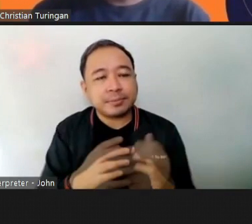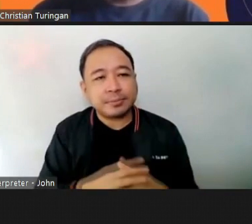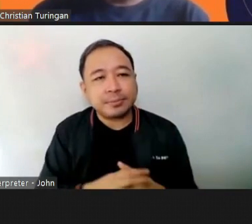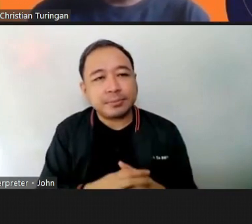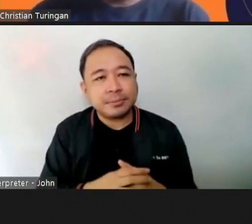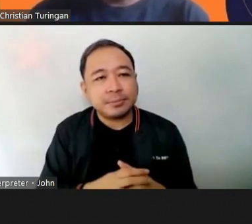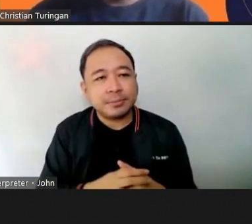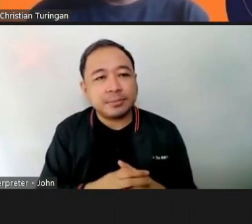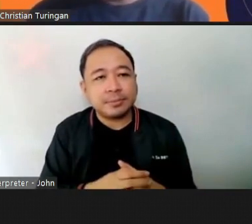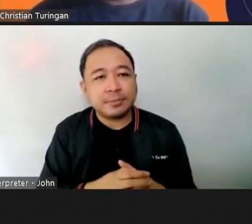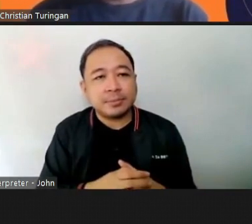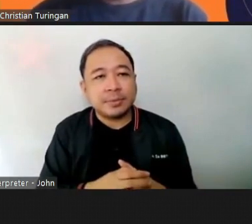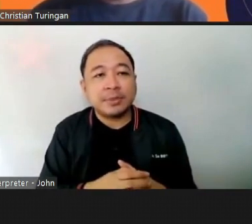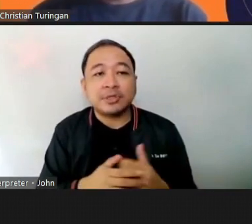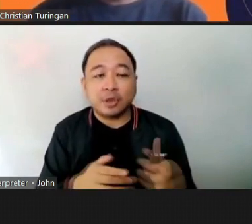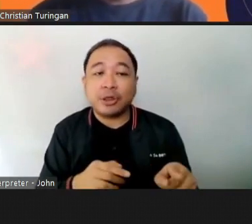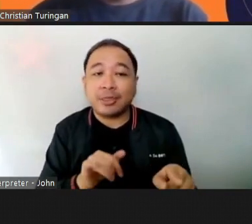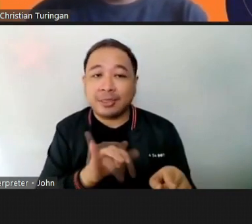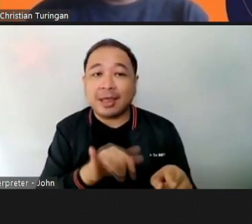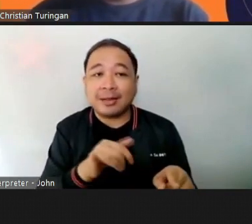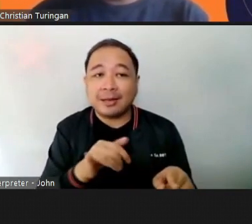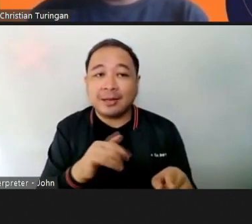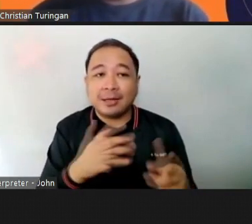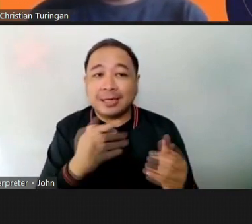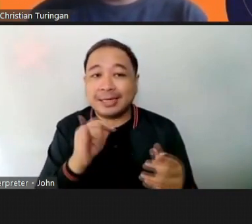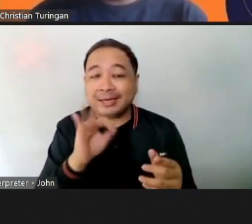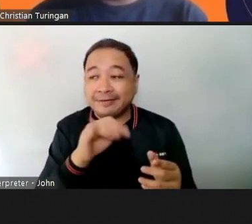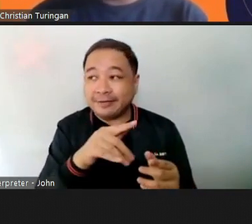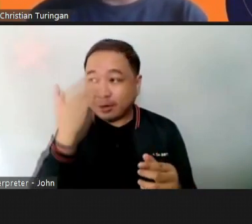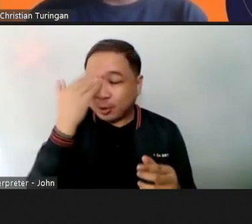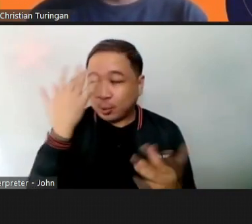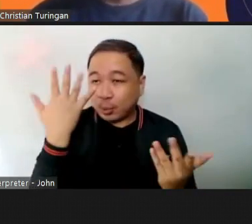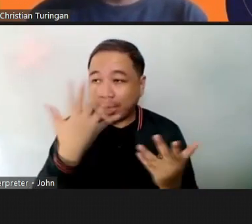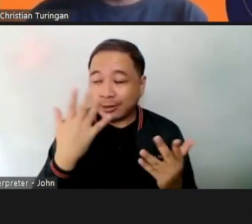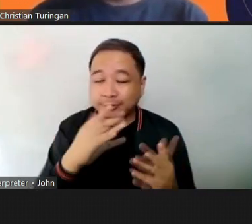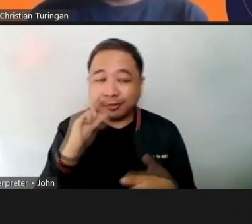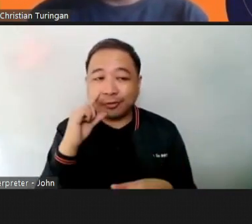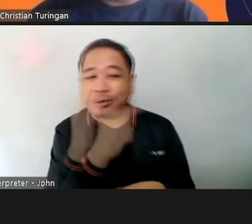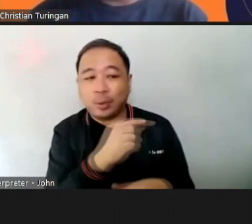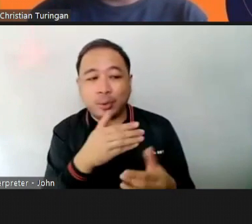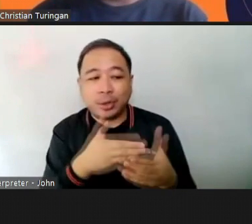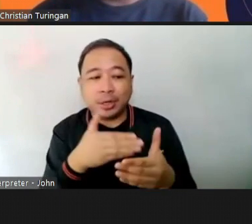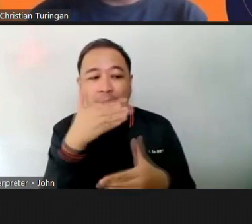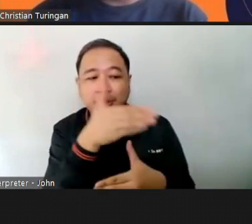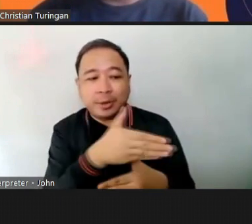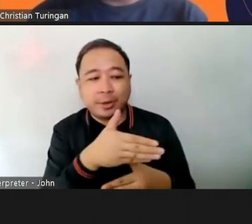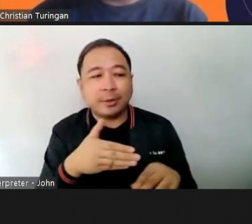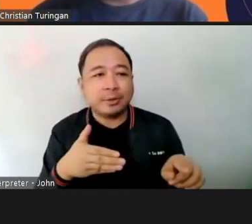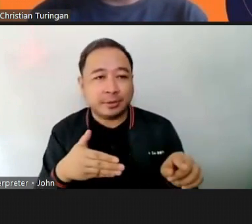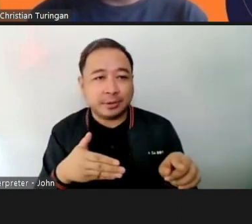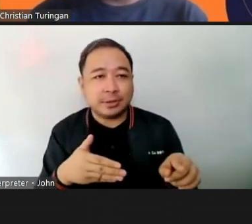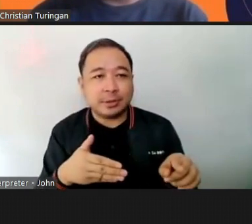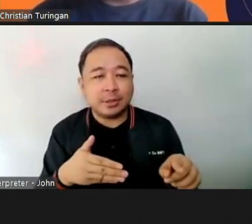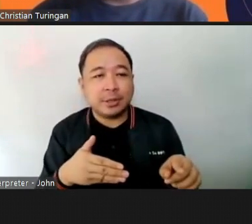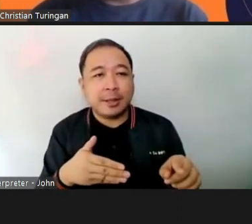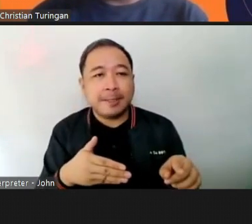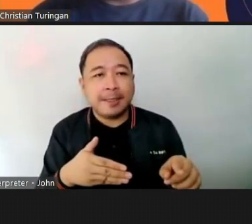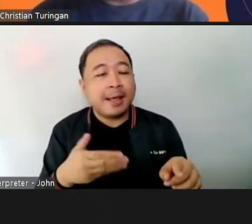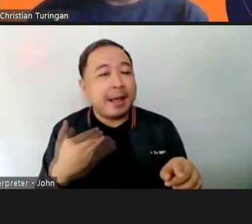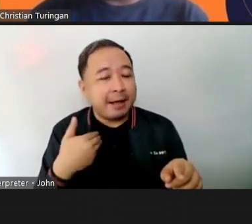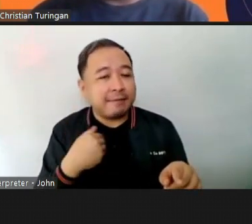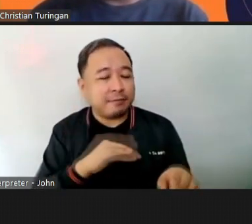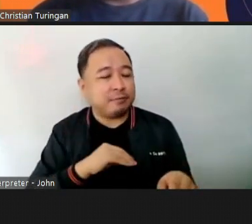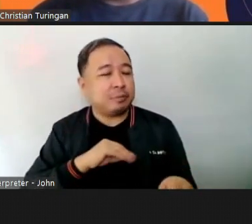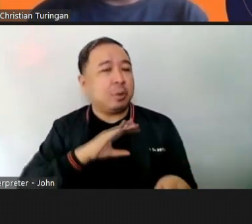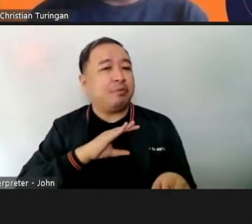ayun po, so pag alam po nila yung kanilang pagsusumbungan, so maipapadala nila sa tamang tao at may confident po